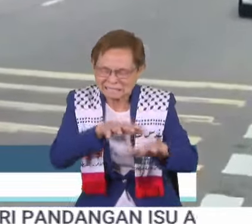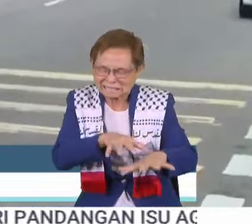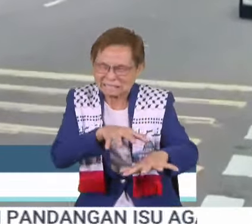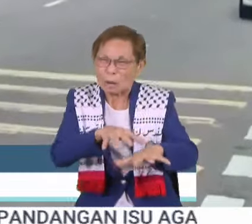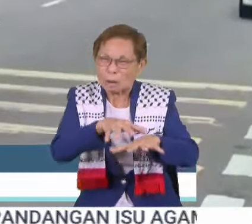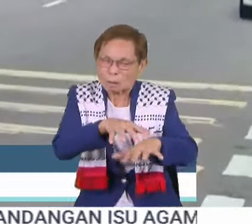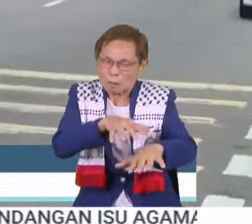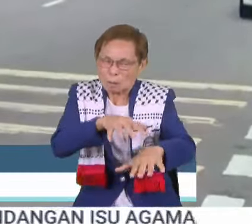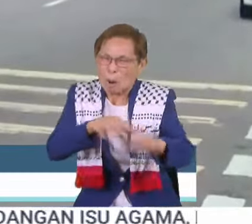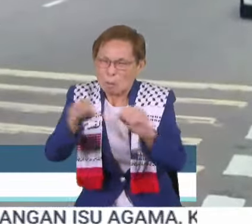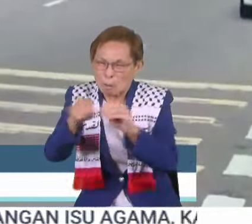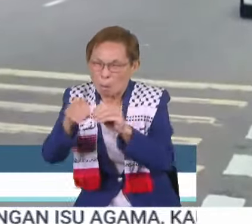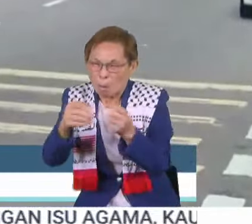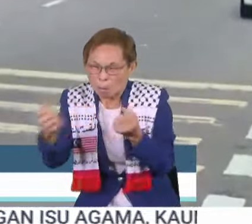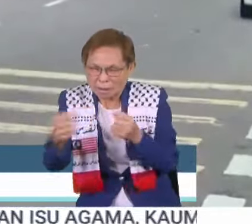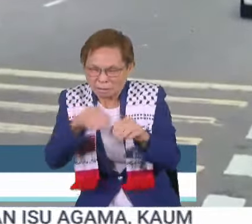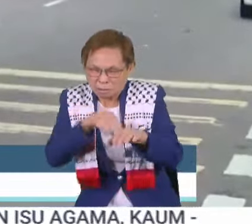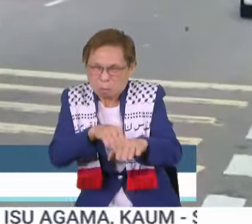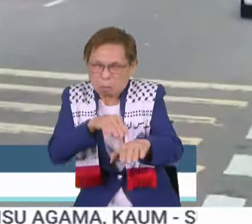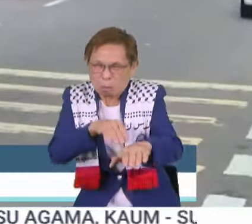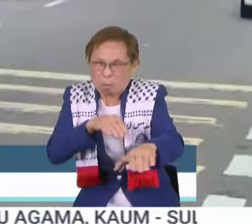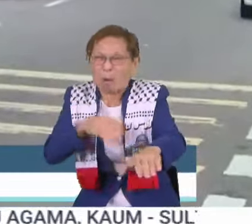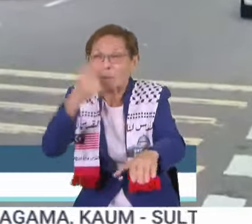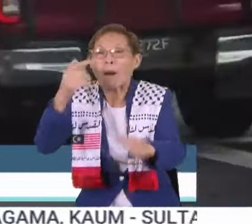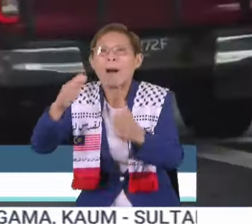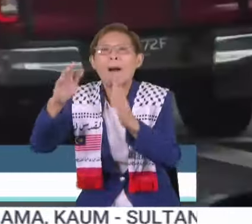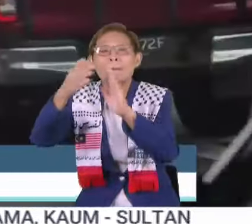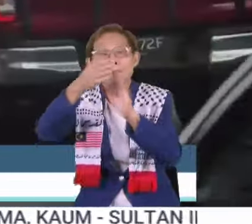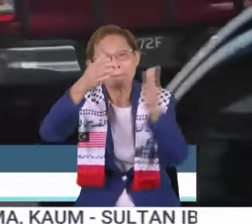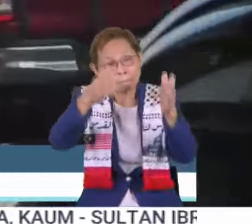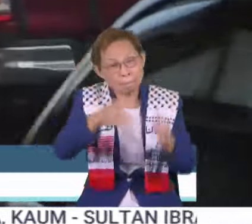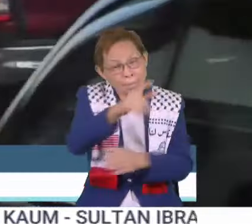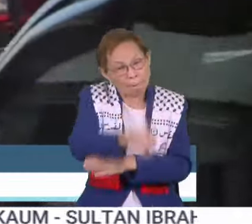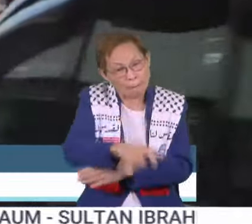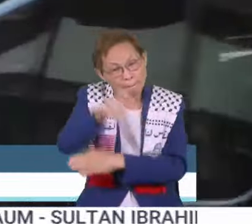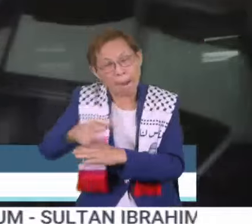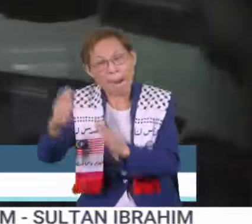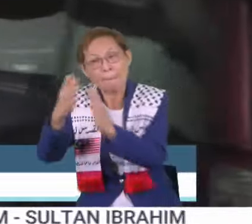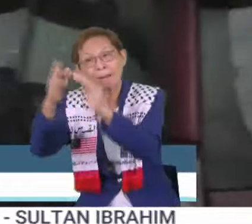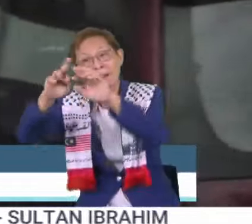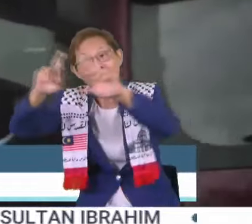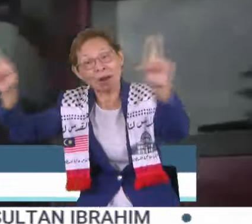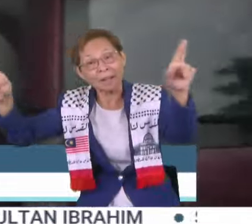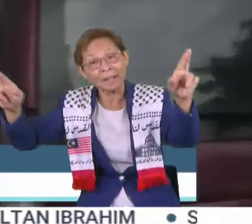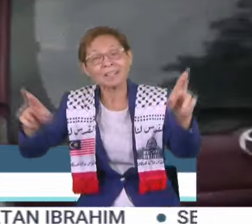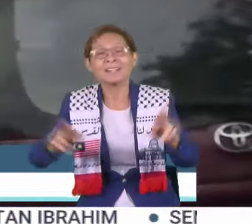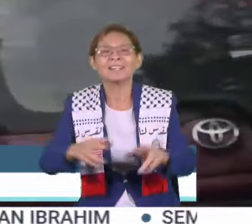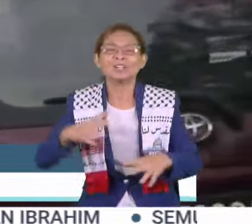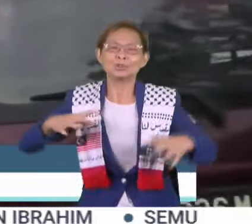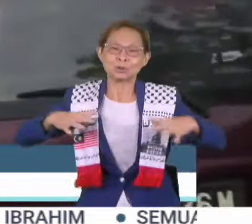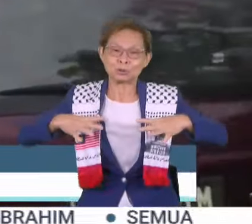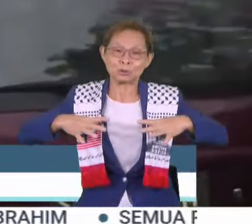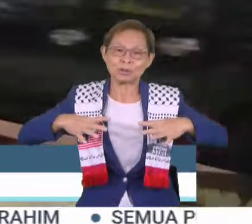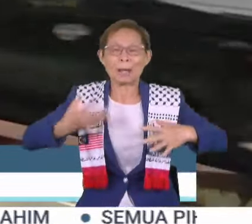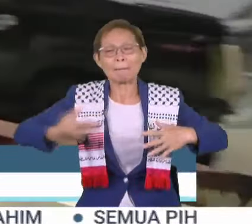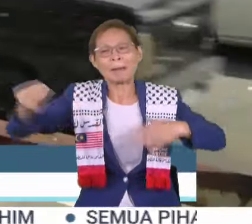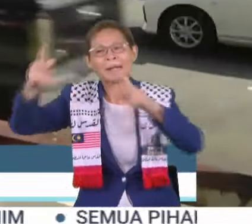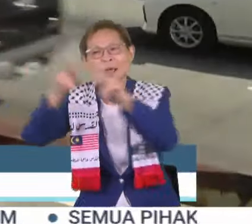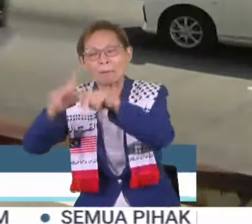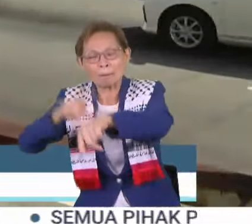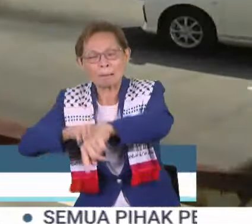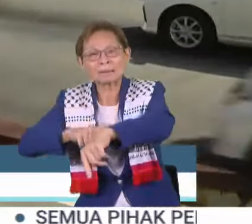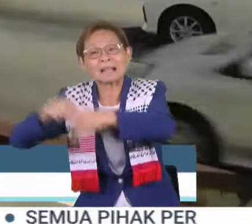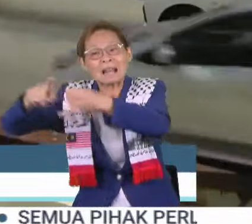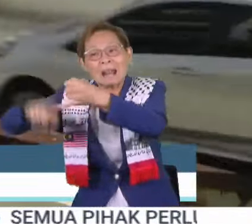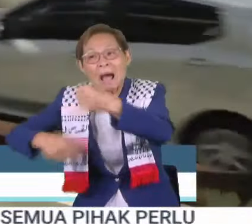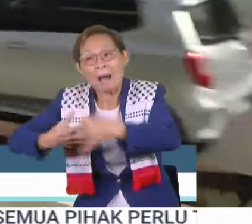pertambahan jumlah kenderaan kerana Kebanyakan warga Bandar Raya memanfaatkan cuti untuk bik ke kampung di saat akhir sementara